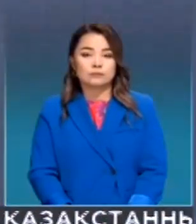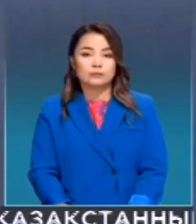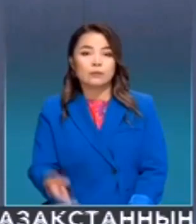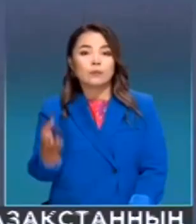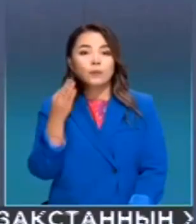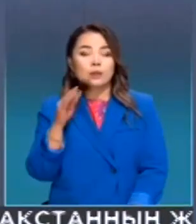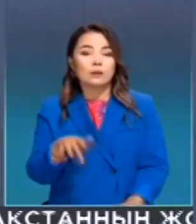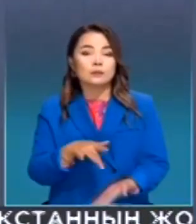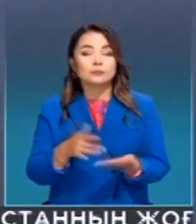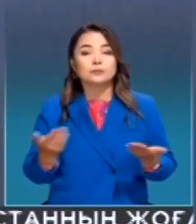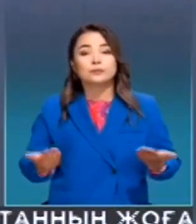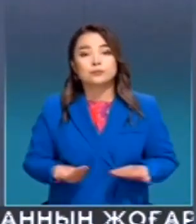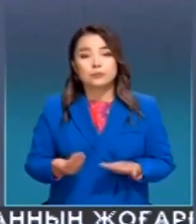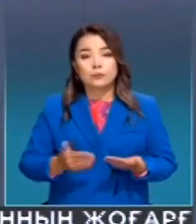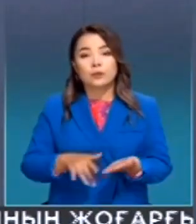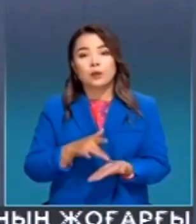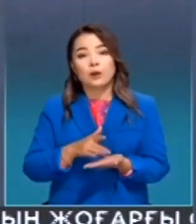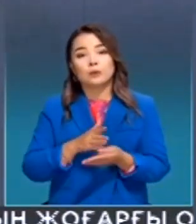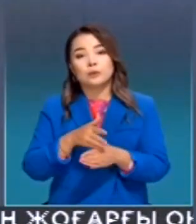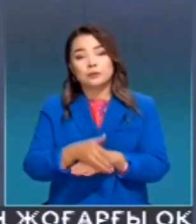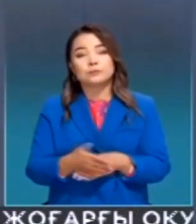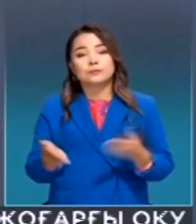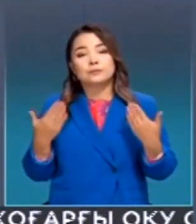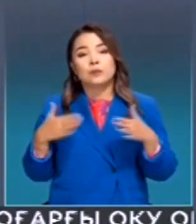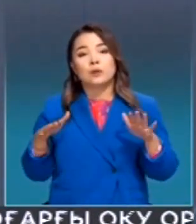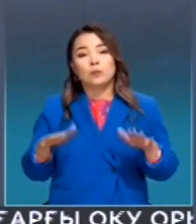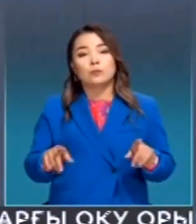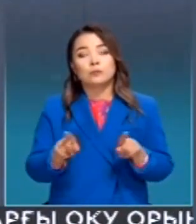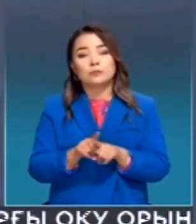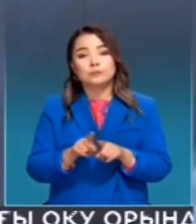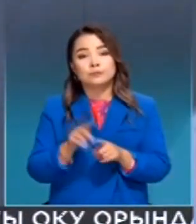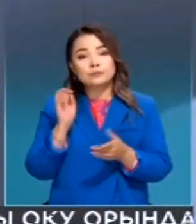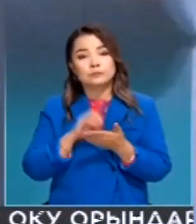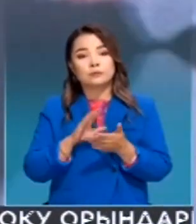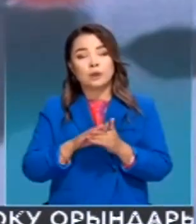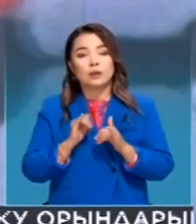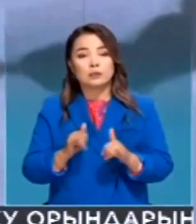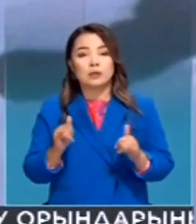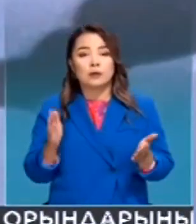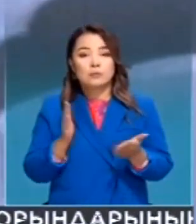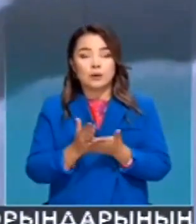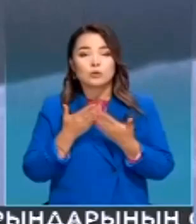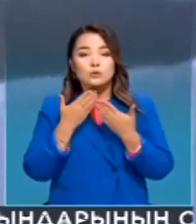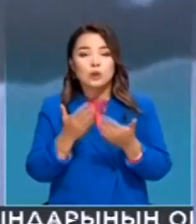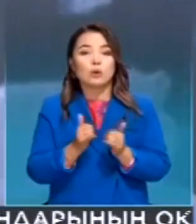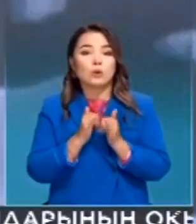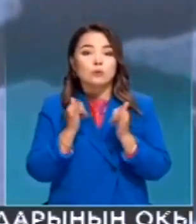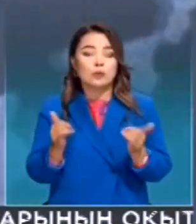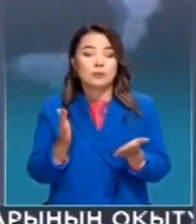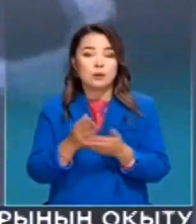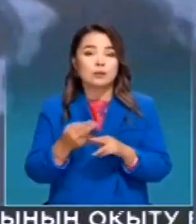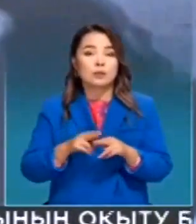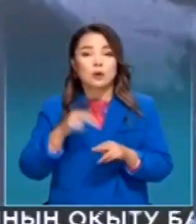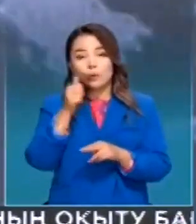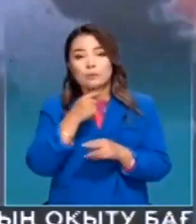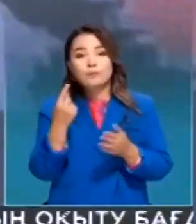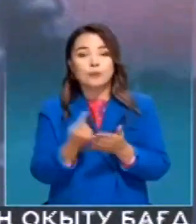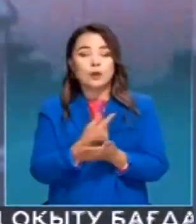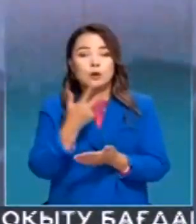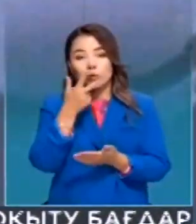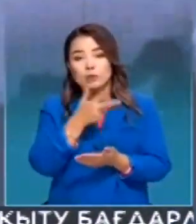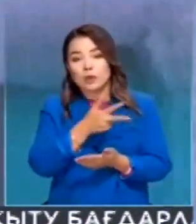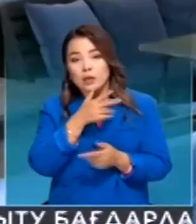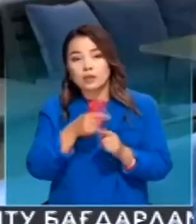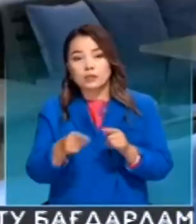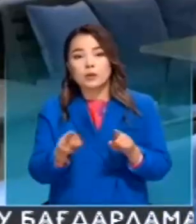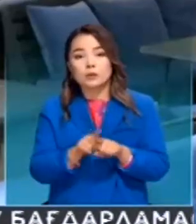Ал Алматыда тұрғындар мен қала қонақтары үшін демалатын орындардың саны артып келеді, өйткені сұраныс көп. Биылғы жылдың алғашқы 3 айында